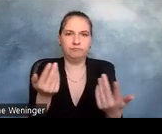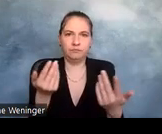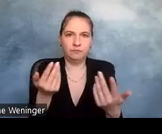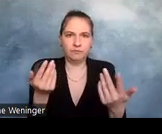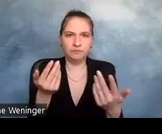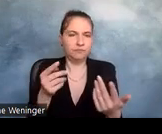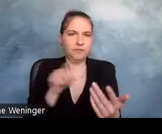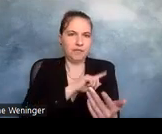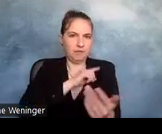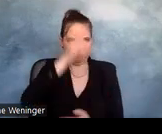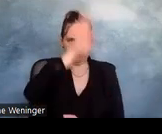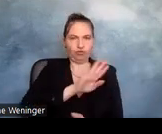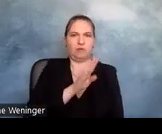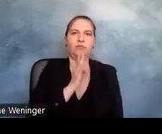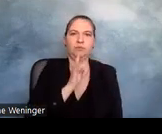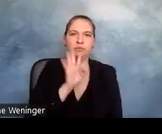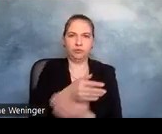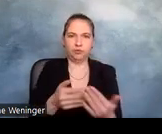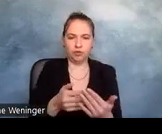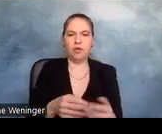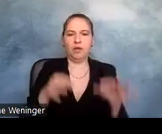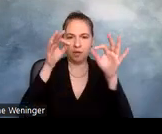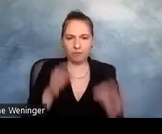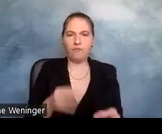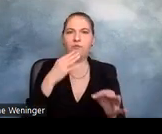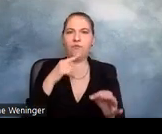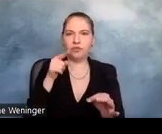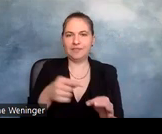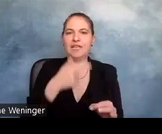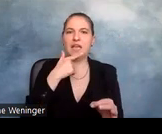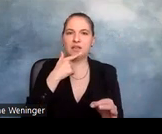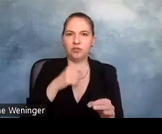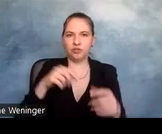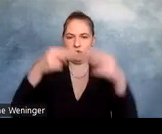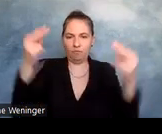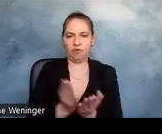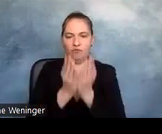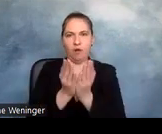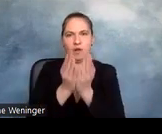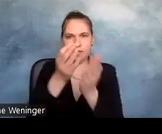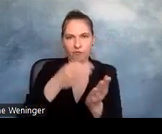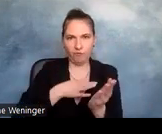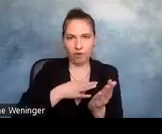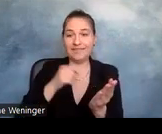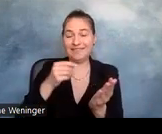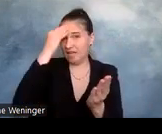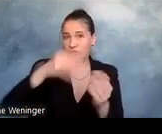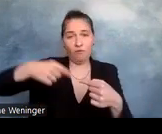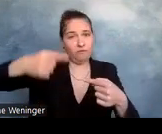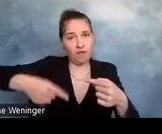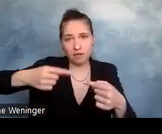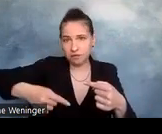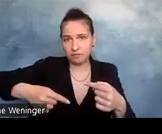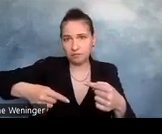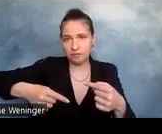man ist aus Deutschland, man redet Deutsch, hat seinen Screenreader, geht auf diese englische Seite und der wird jetzt die Info nicht bekommen, nimmt halt